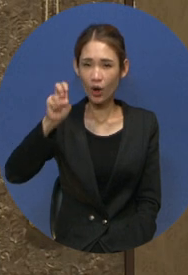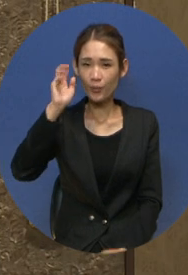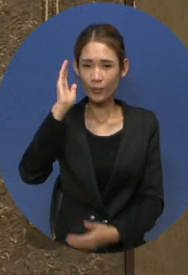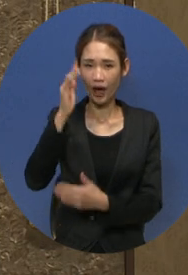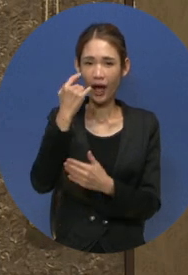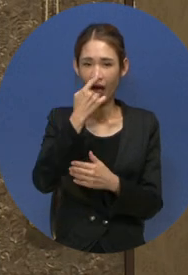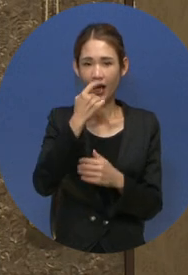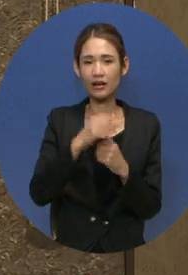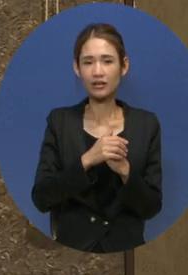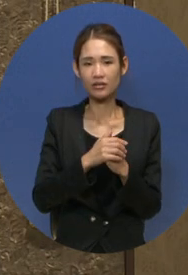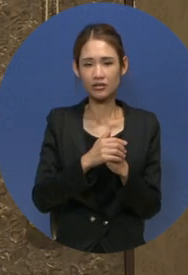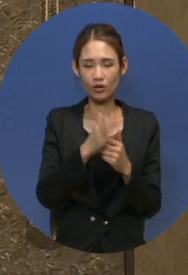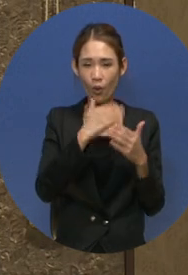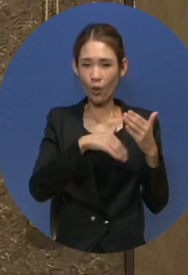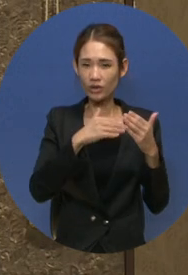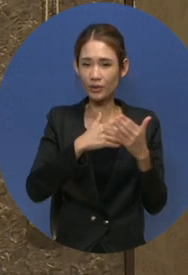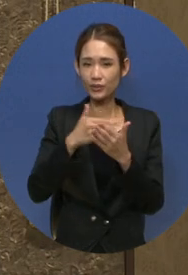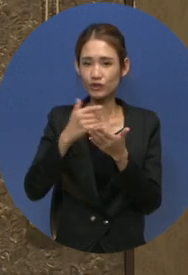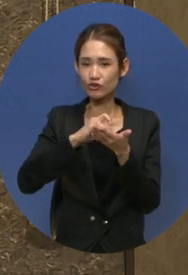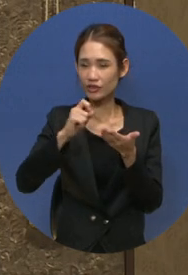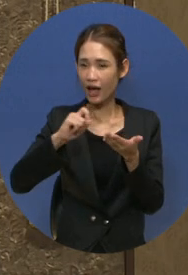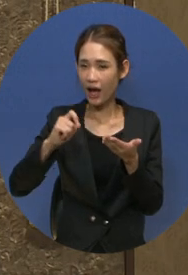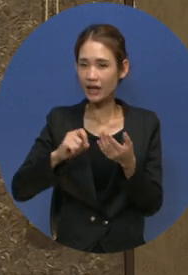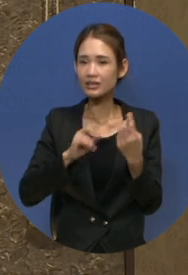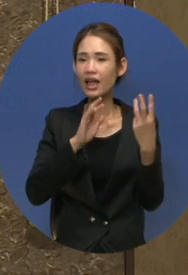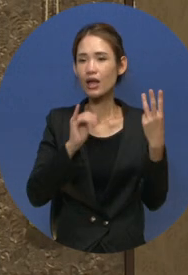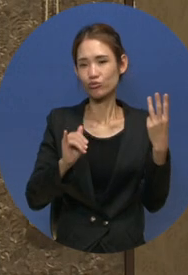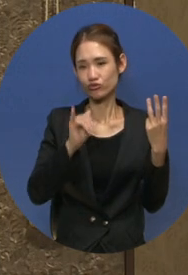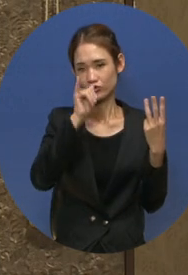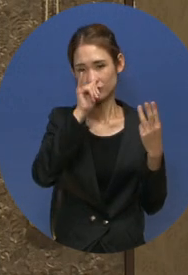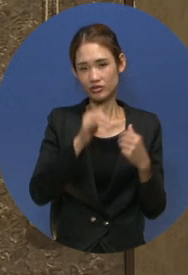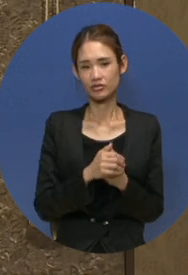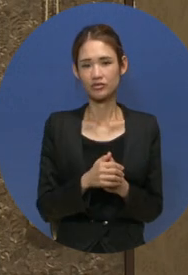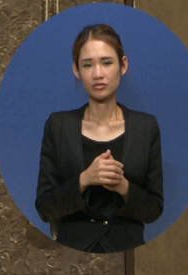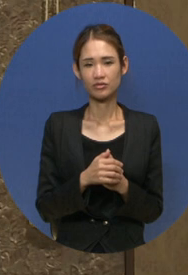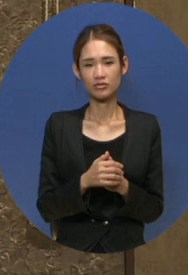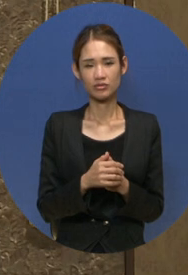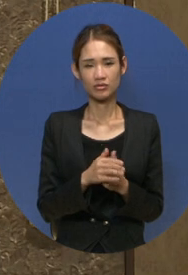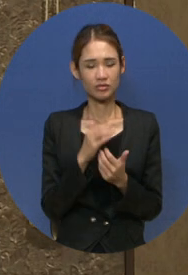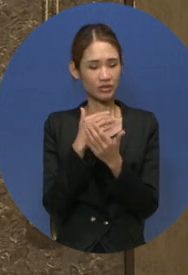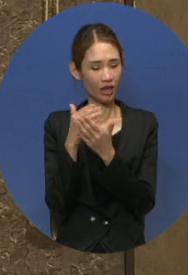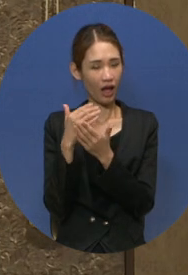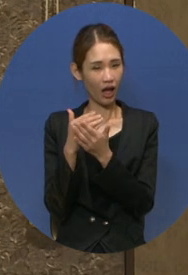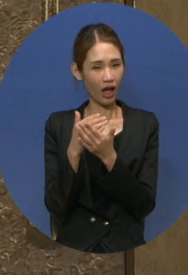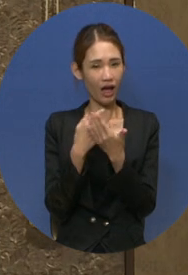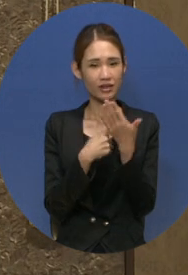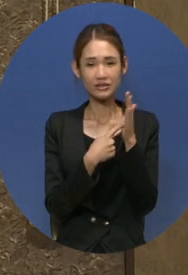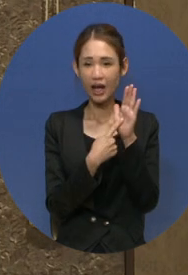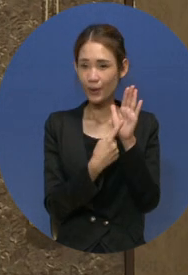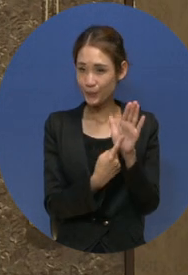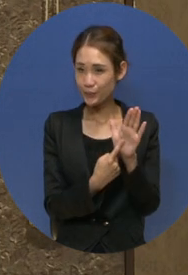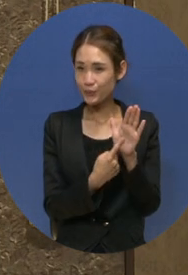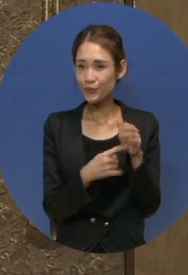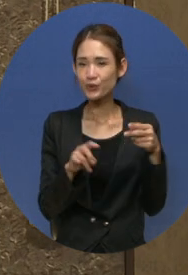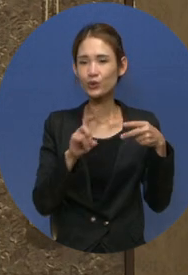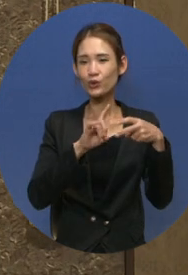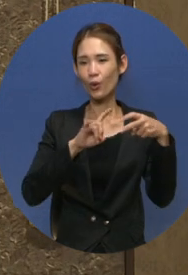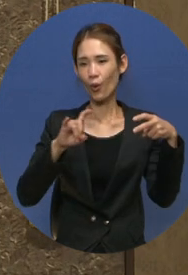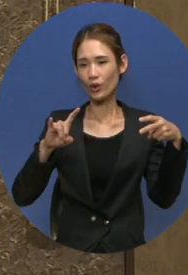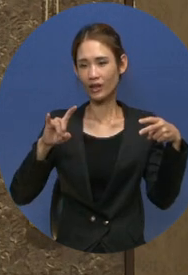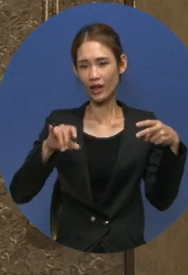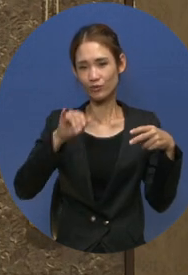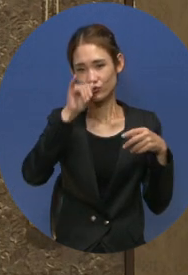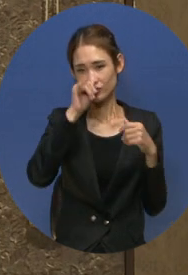이제 미술 작가, 공식적인 미술 작가가 세 분이 배출이 됐고요. 이들의 작품이 저희 동대문에 있는